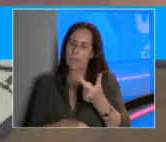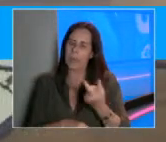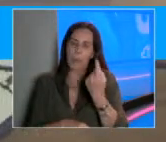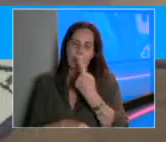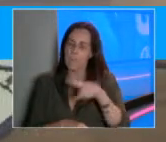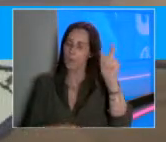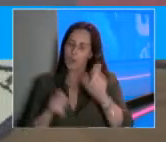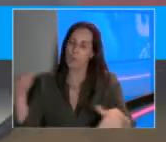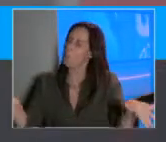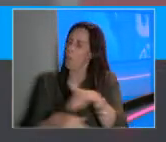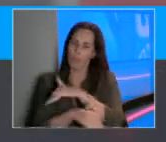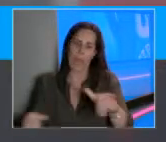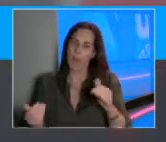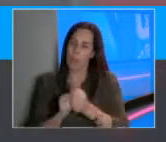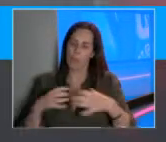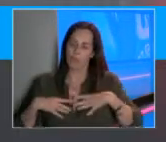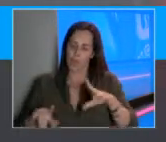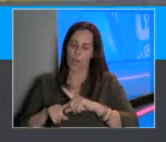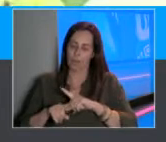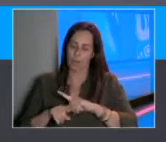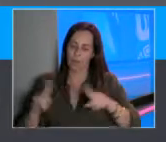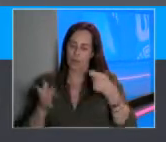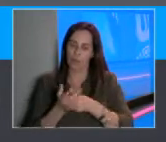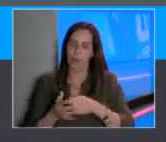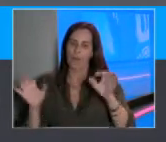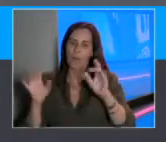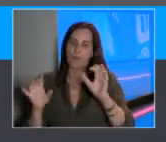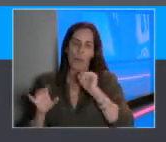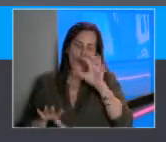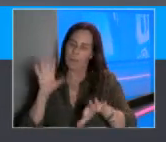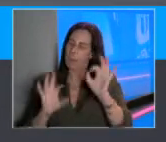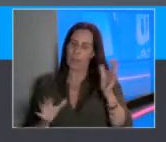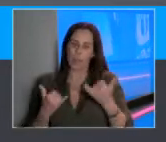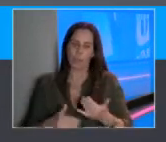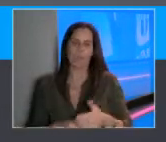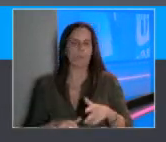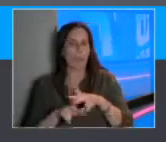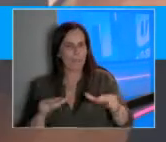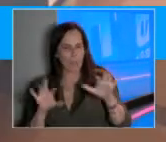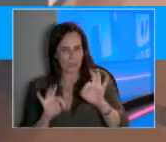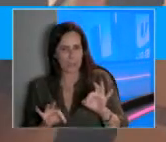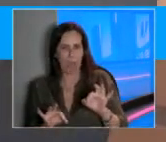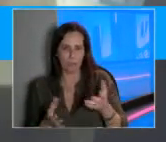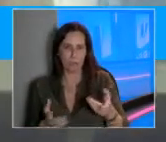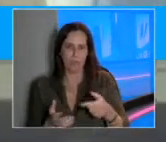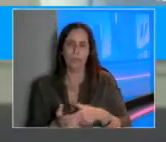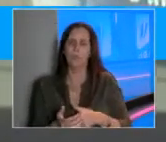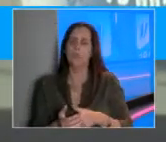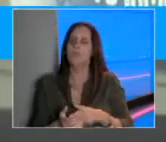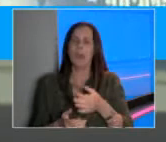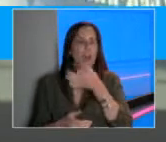מיליון אנשים עדיין מובטלים או עם חל"ת, ואף אחד לא רוצה בחירות באירוע כזה. אז להערכתך באמת המציאות תגבר כאן בעניין